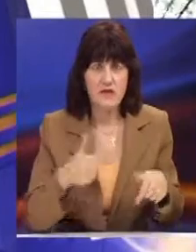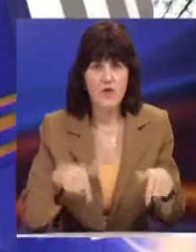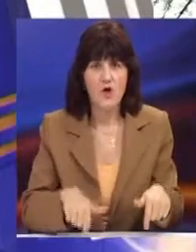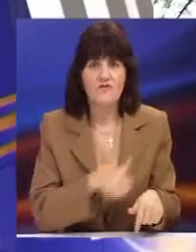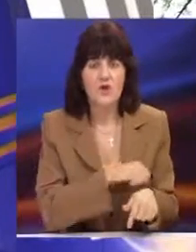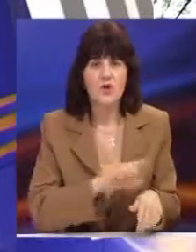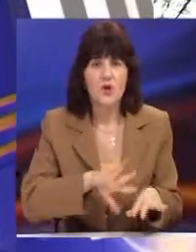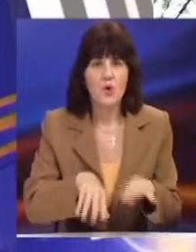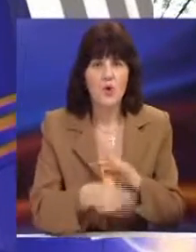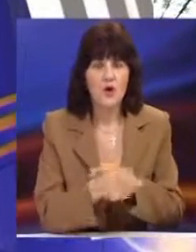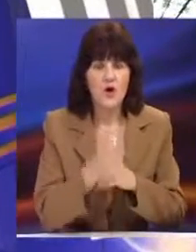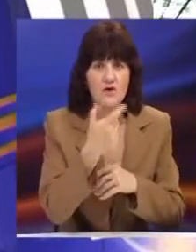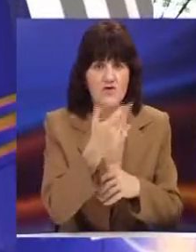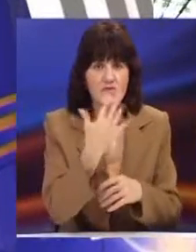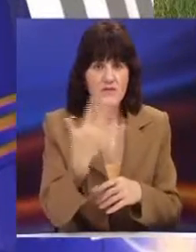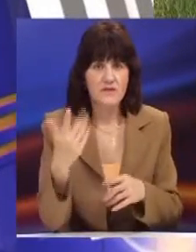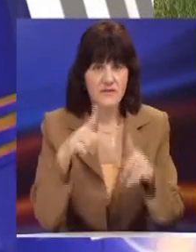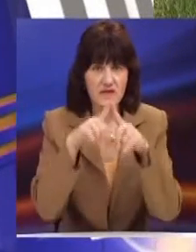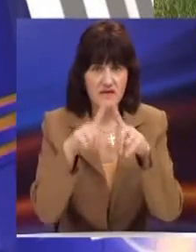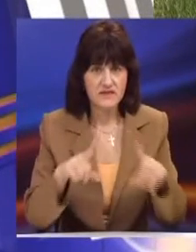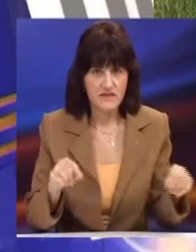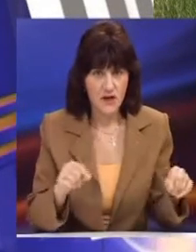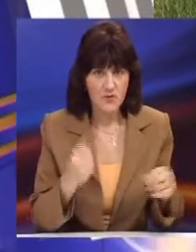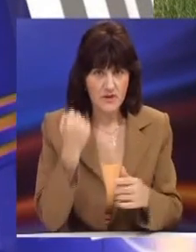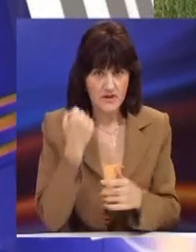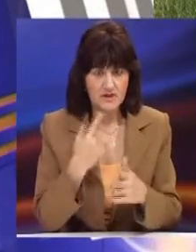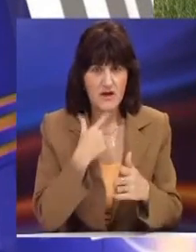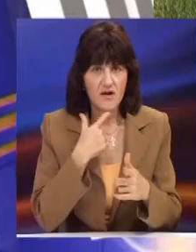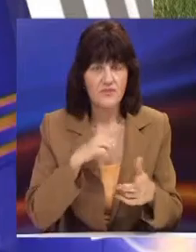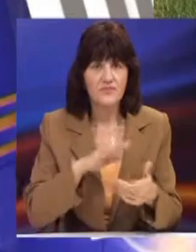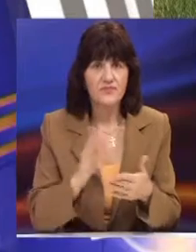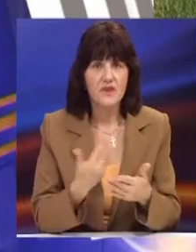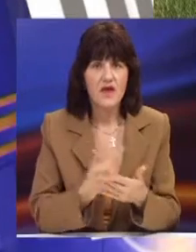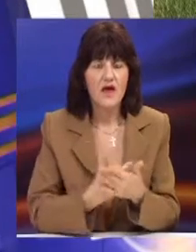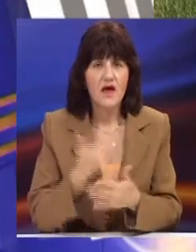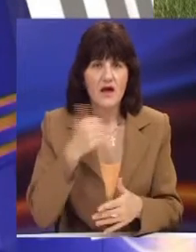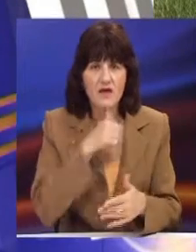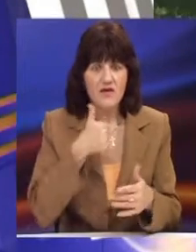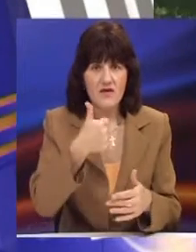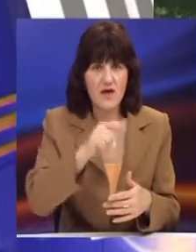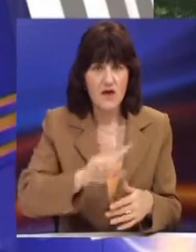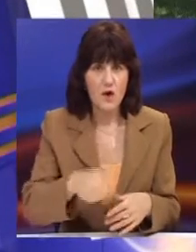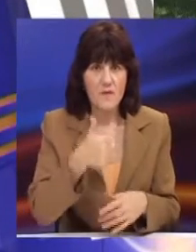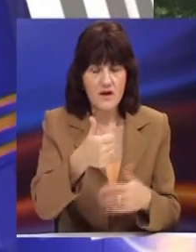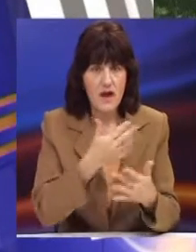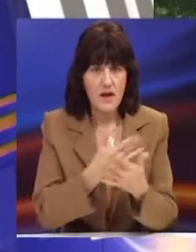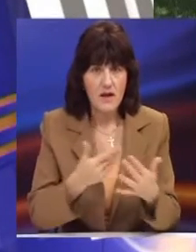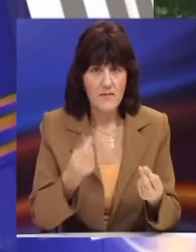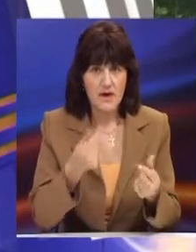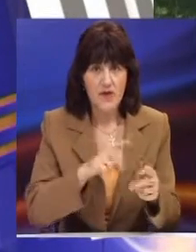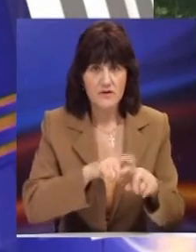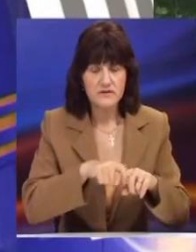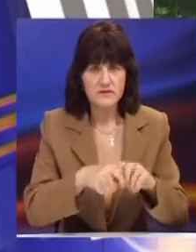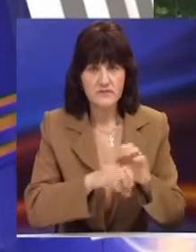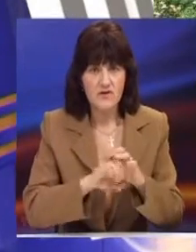ukradeno 255 saobraćajnih znakova. Grad je za zamenu ukradenih rešetki izdvojio 1,1 milion dinara, a